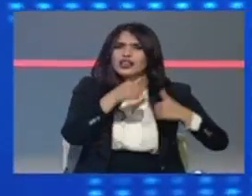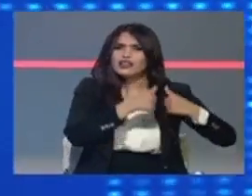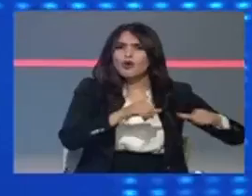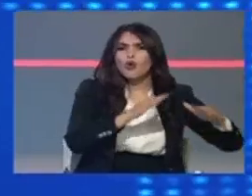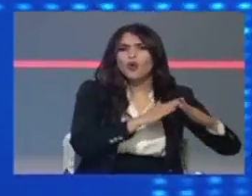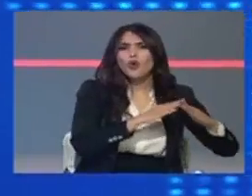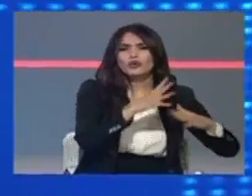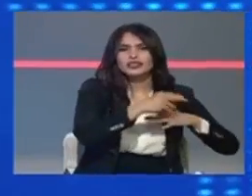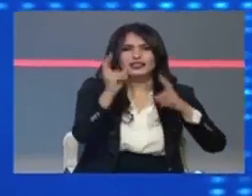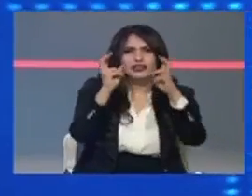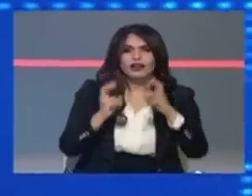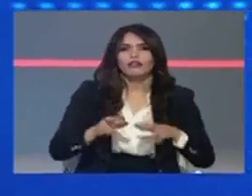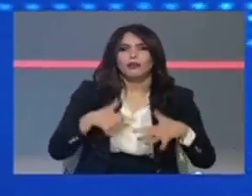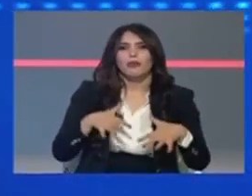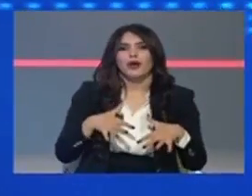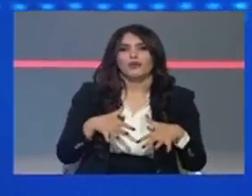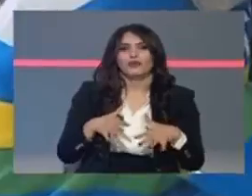قدر الإمكان من مخاوفهم.